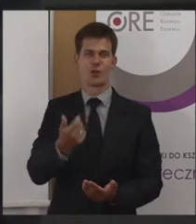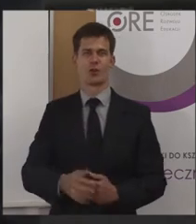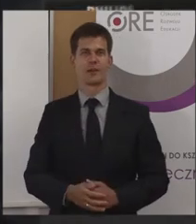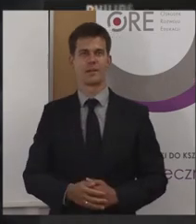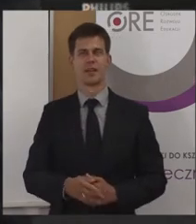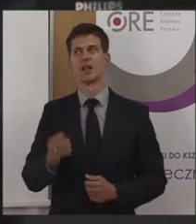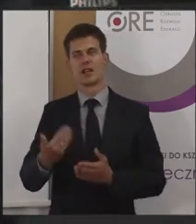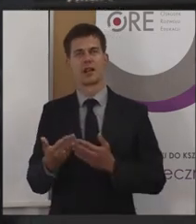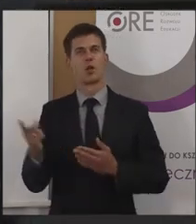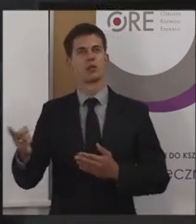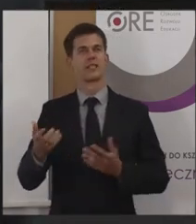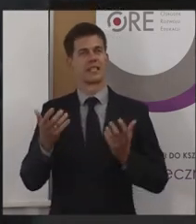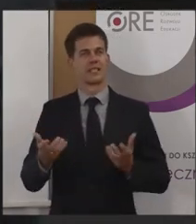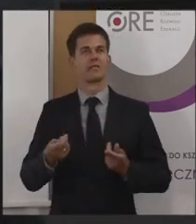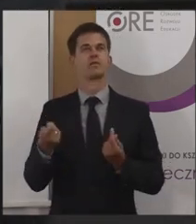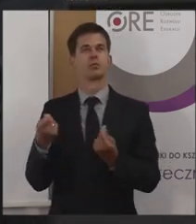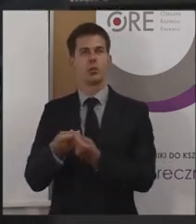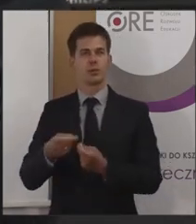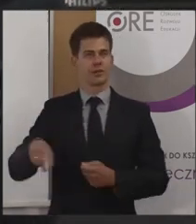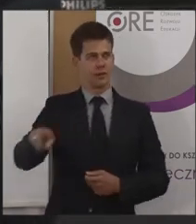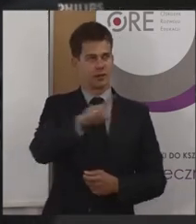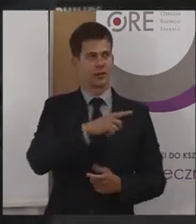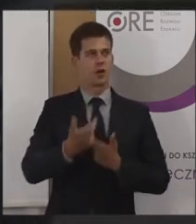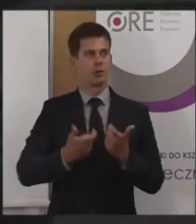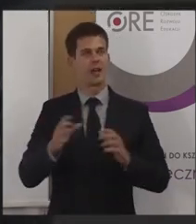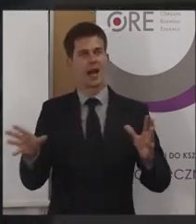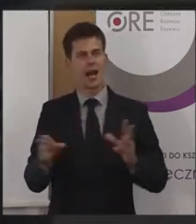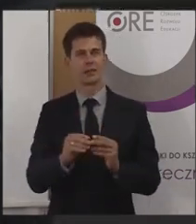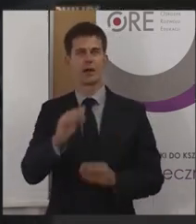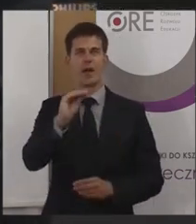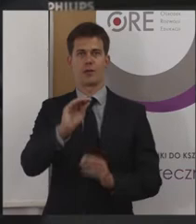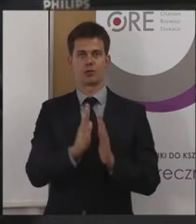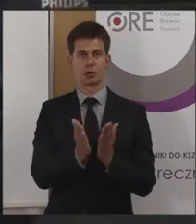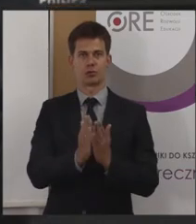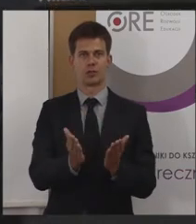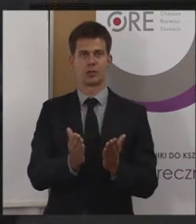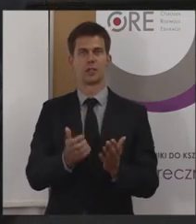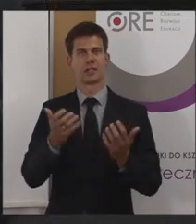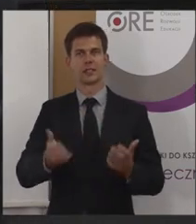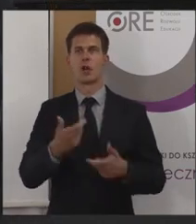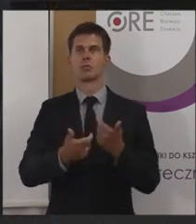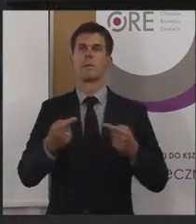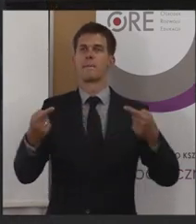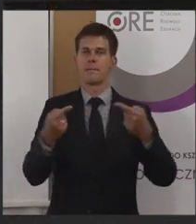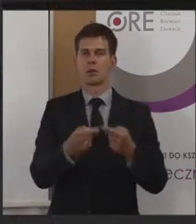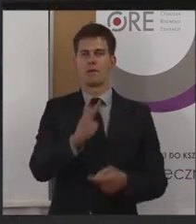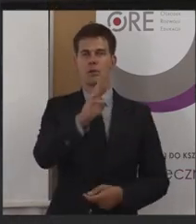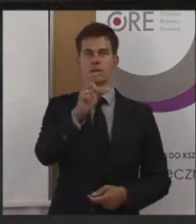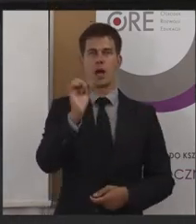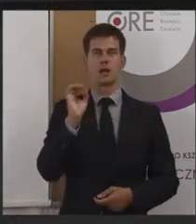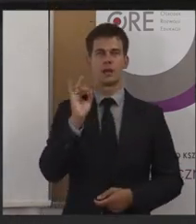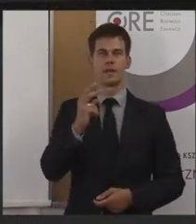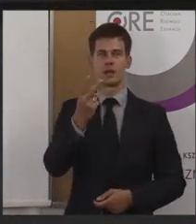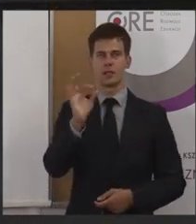czyli wypracować, opracować podręczniki, które będą zgodne z wytycznymi WCAG 2.0, czyli będą